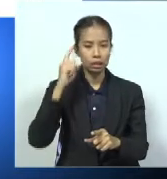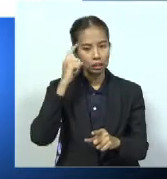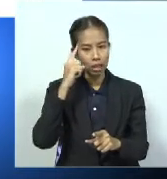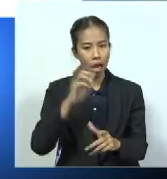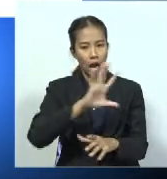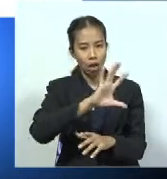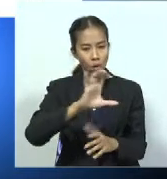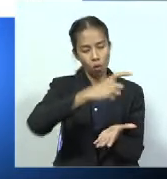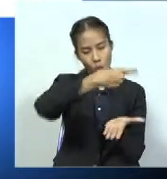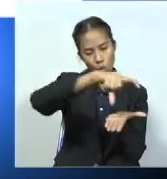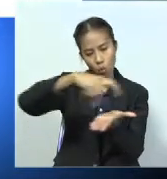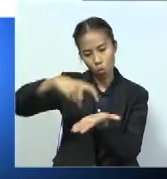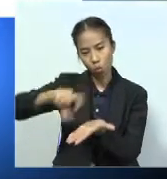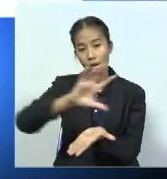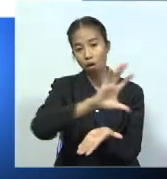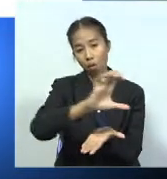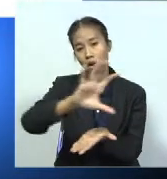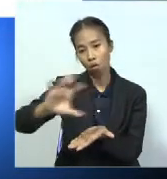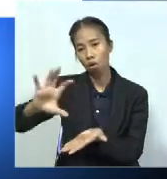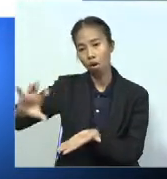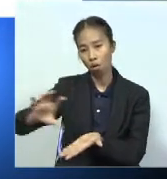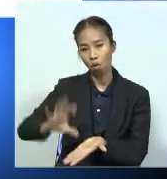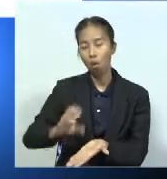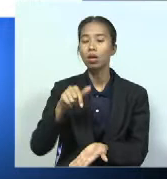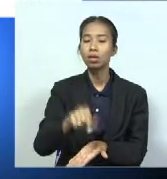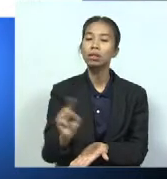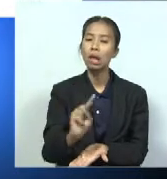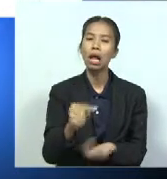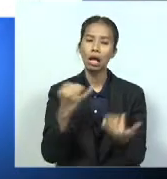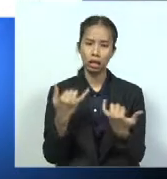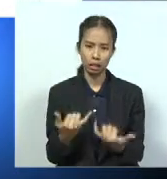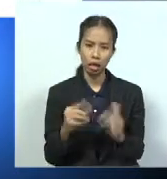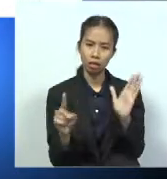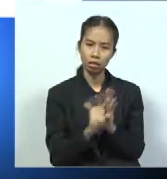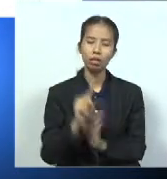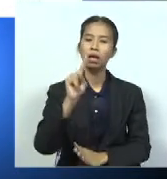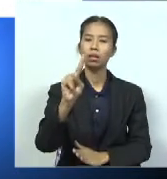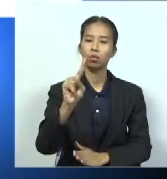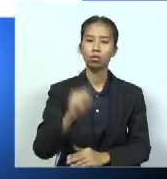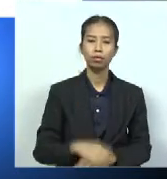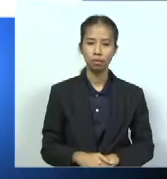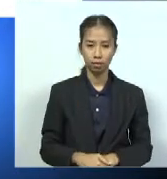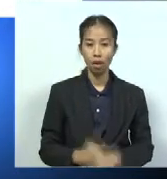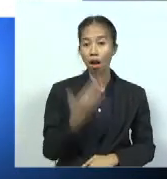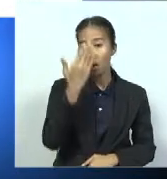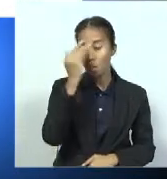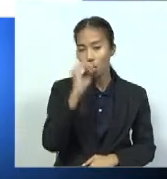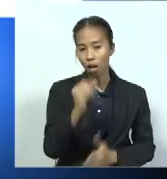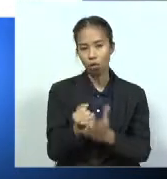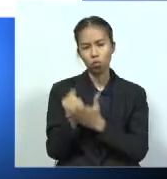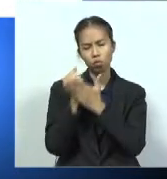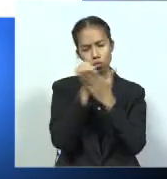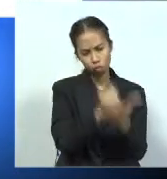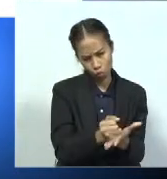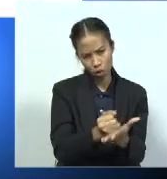บาทต่อคนแต่ก็ย้ำนะคะว่า500บาทต่อคนเนี่ยเป็นการให้เพียงแค่ครั้งเดียวเพื่อที่จะเป็นการลดภา